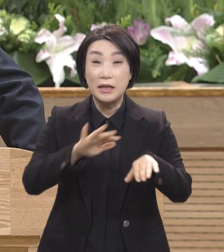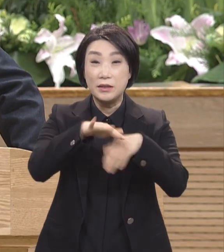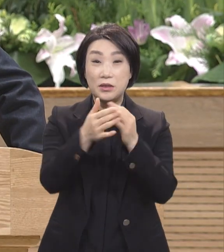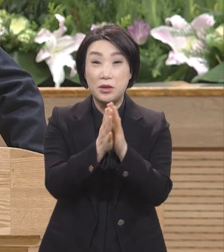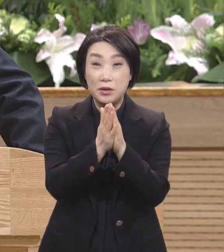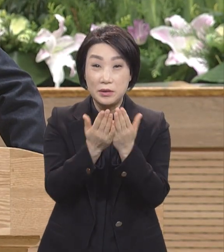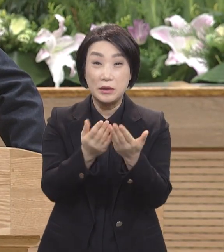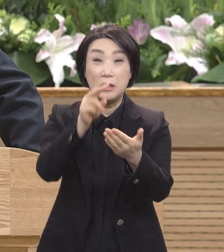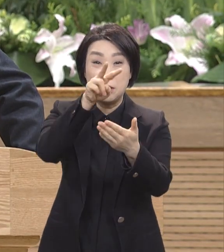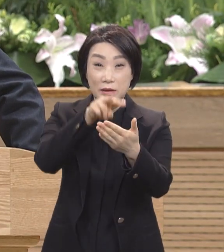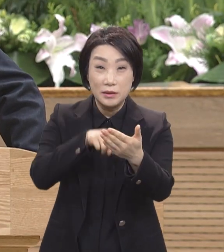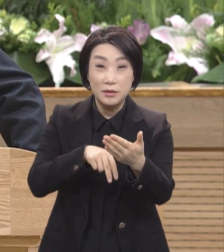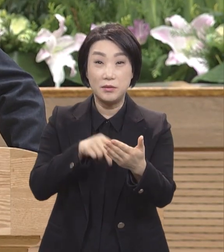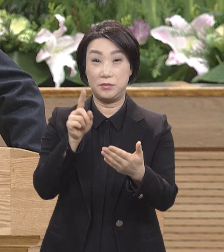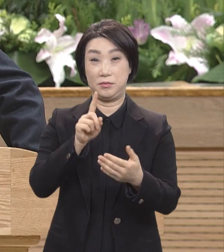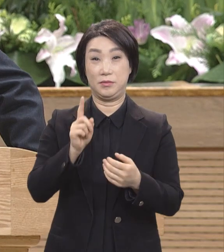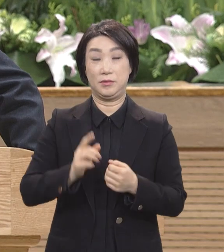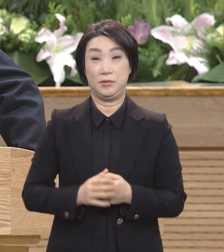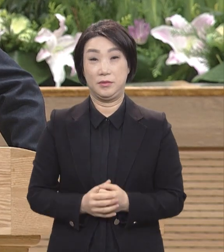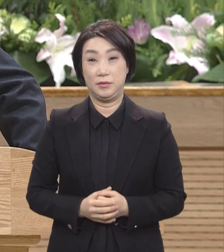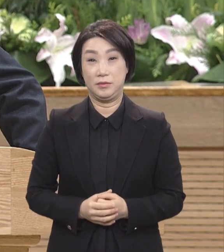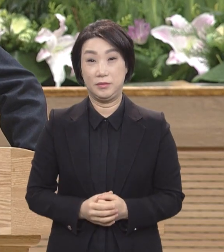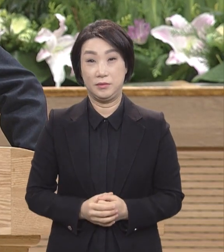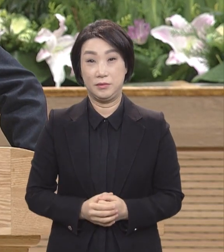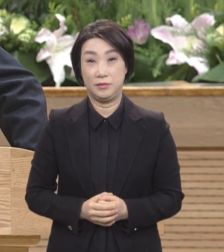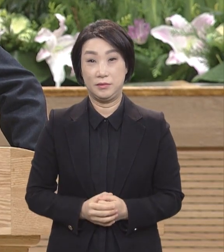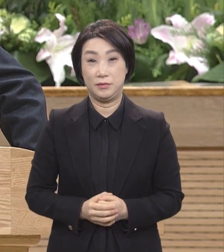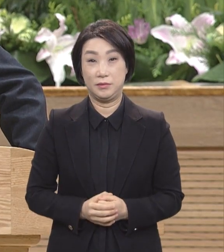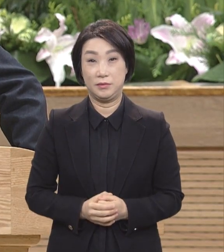성경을 읽으면서